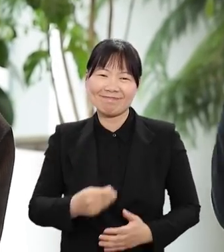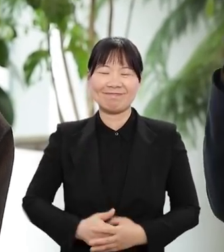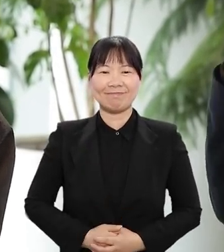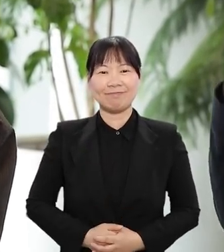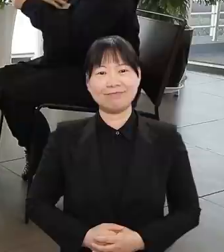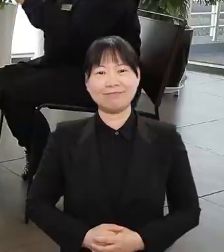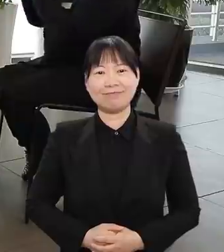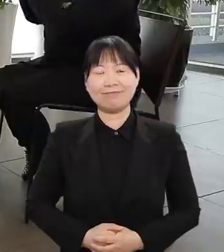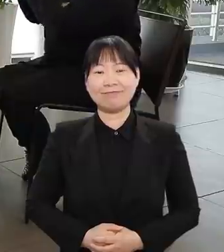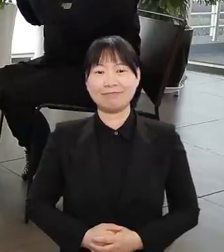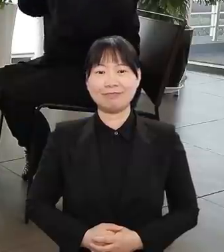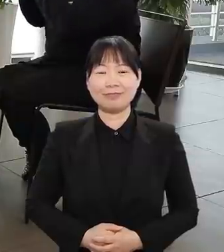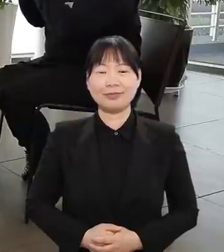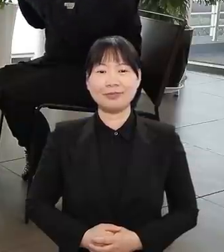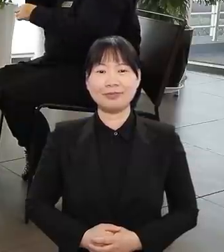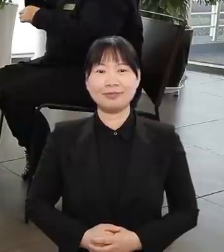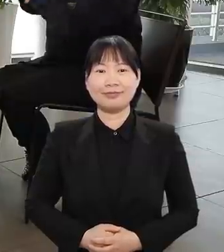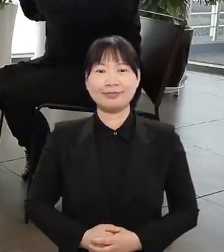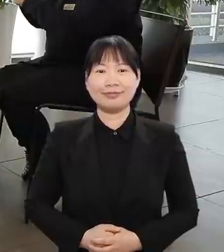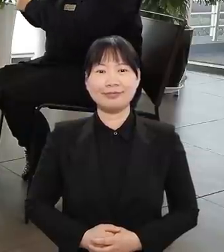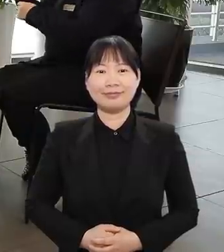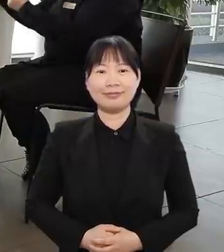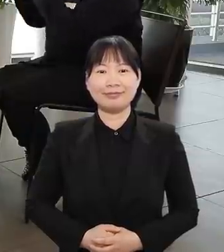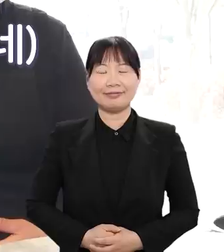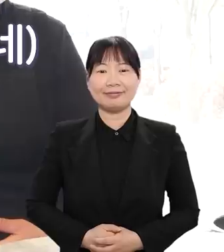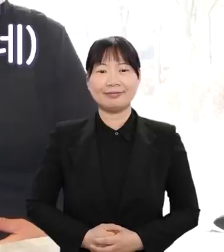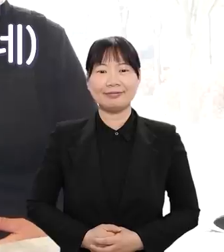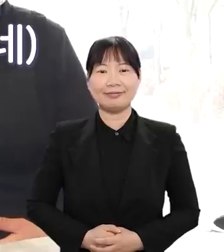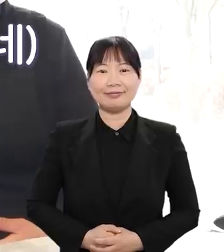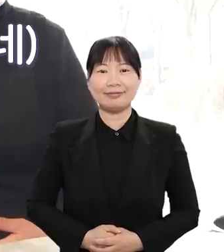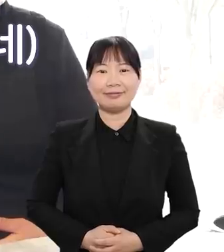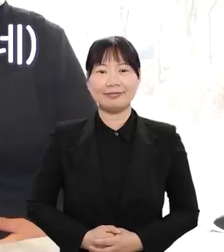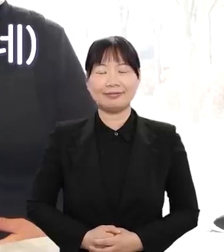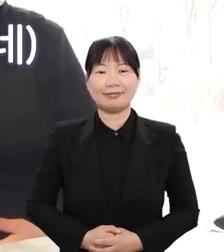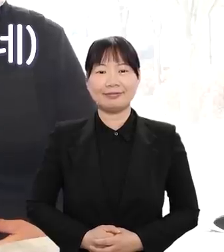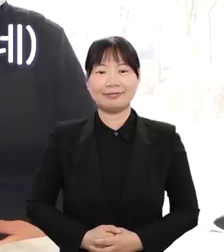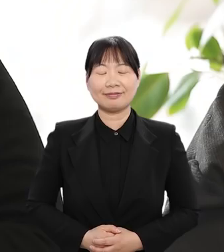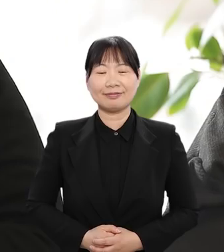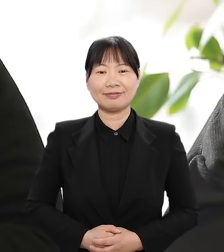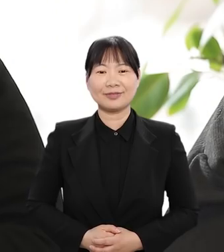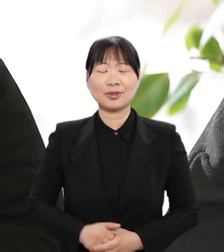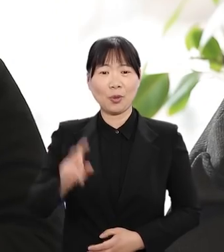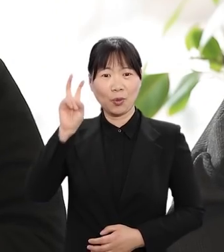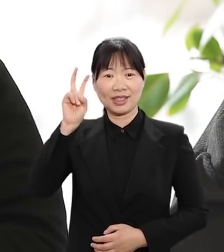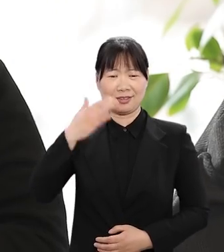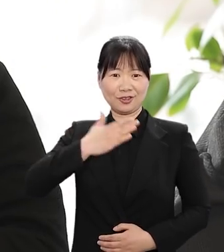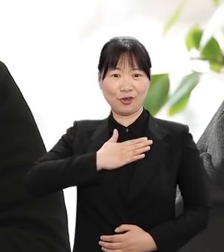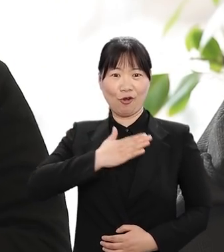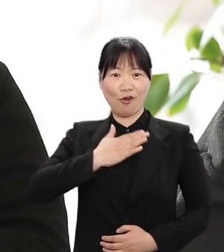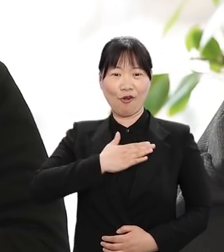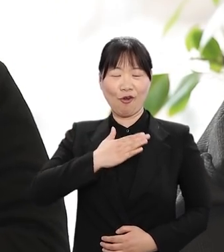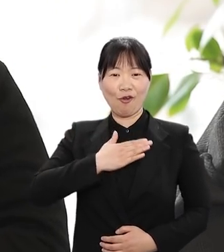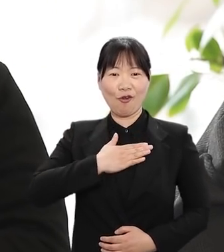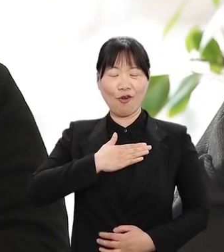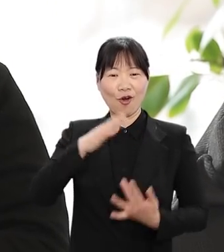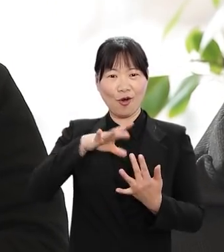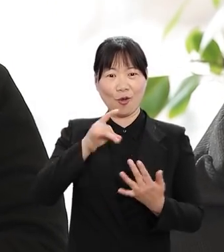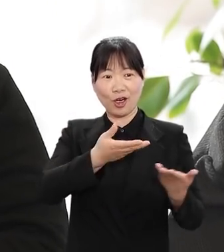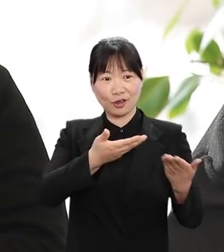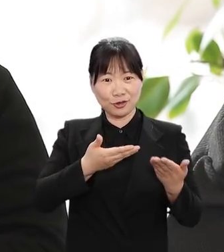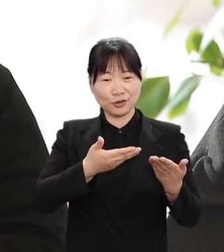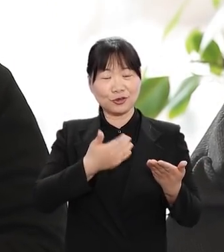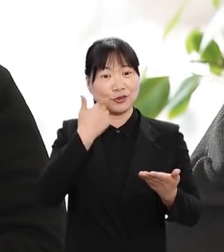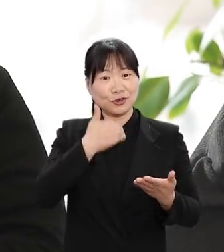하루가 행복하고 그 한 해가 건강하고 평생 돈복 있고 무병장사할 거예요. 그러면은 혹시